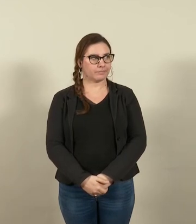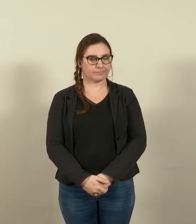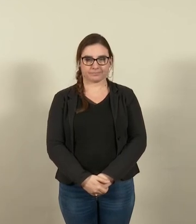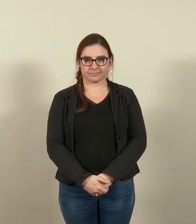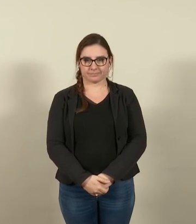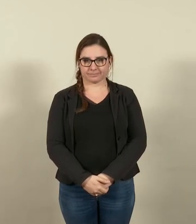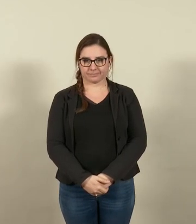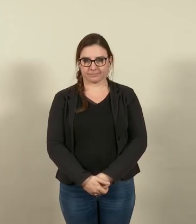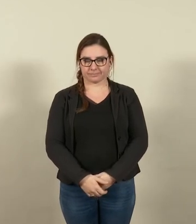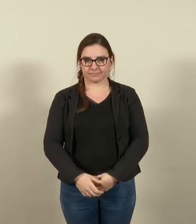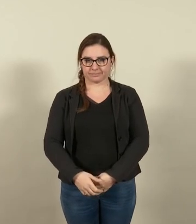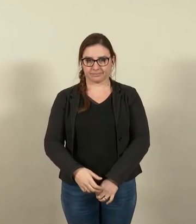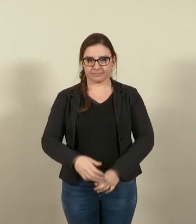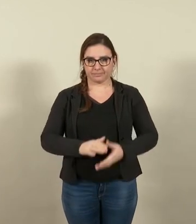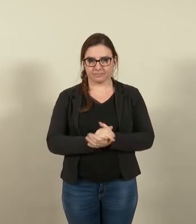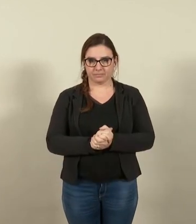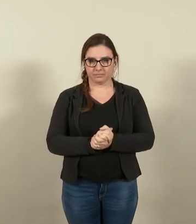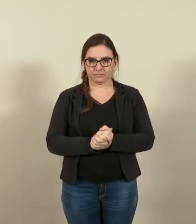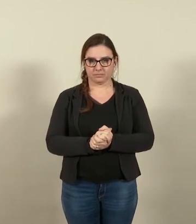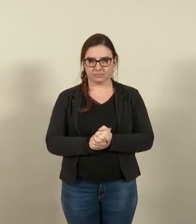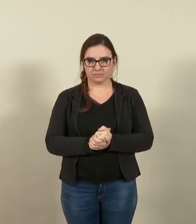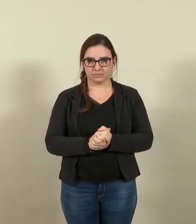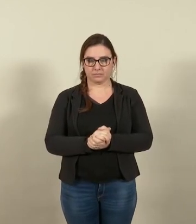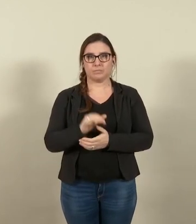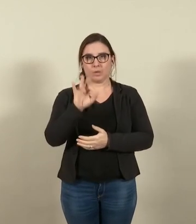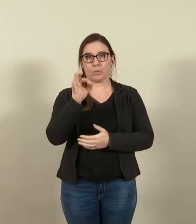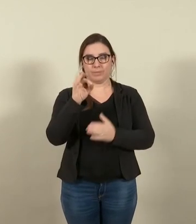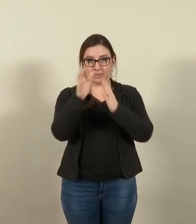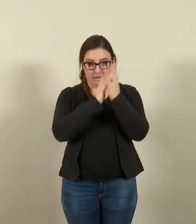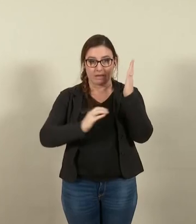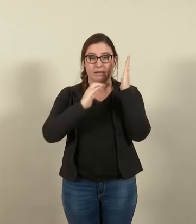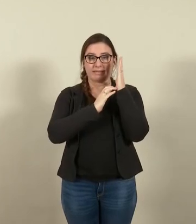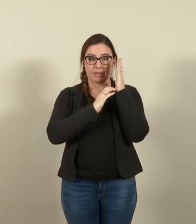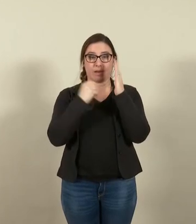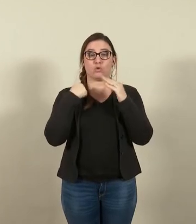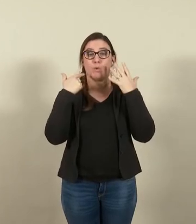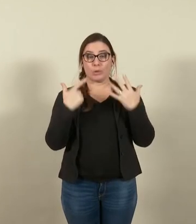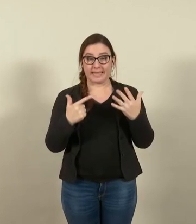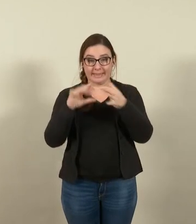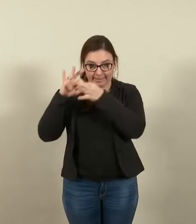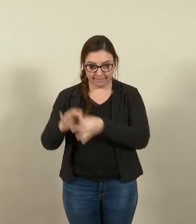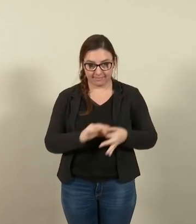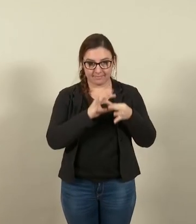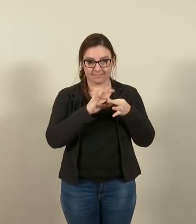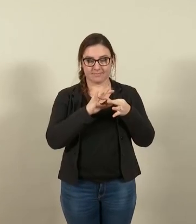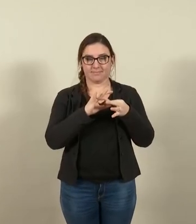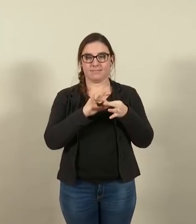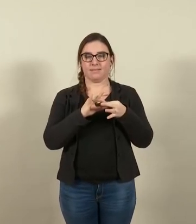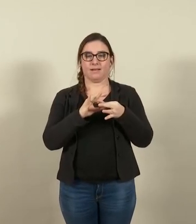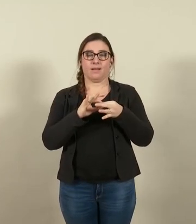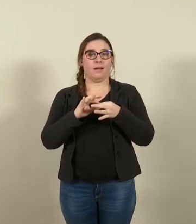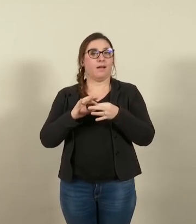oui donc moi je je reprends avec la la délibération 7 donc qui est dans effectivement dans la